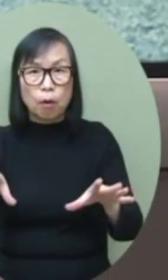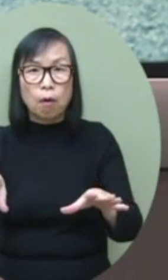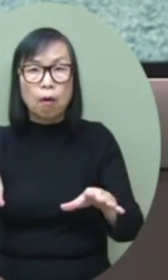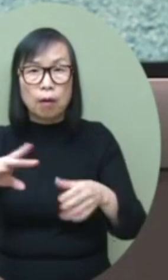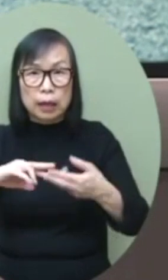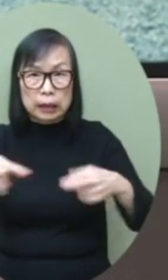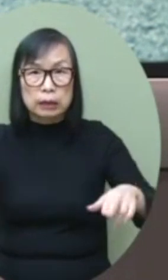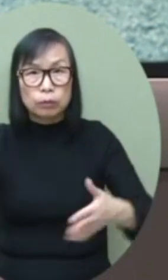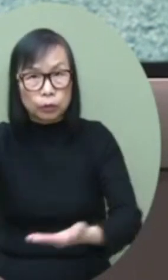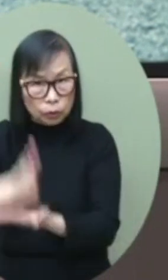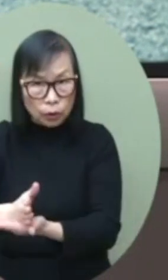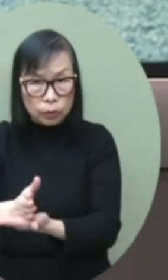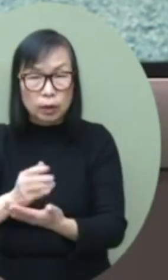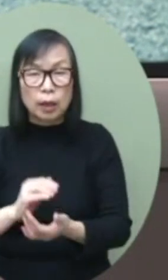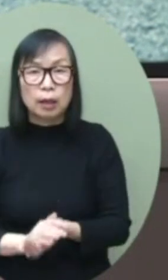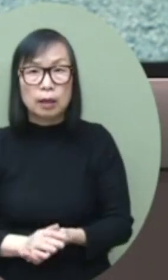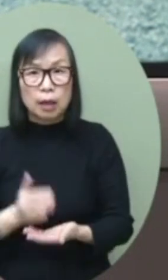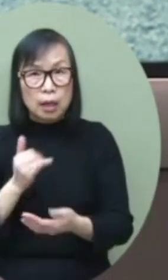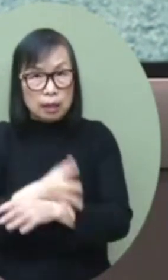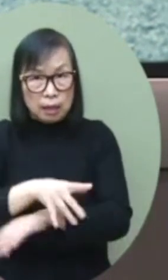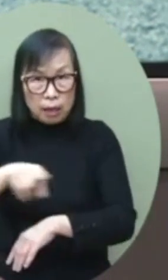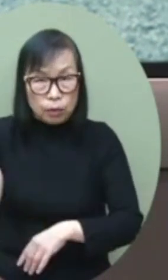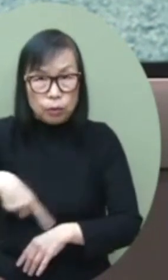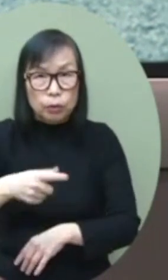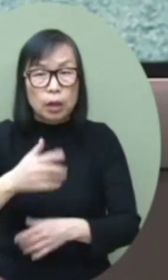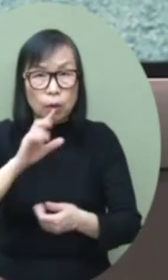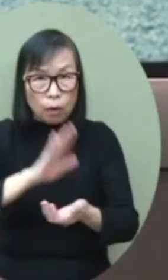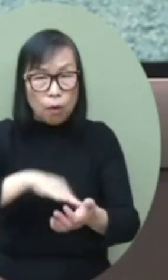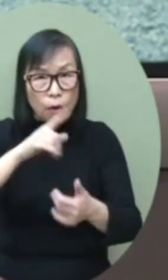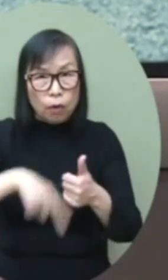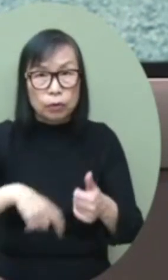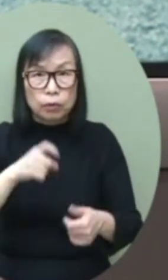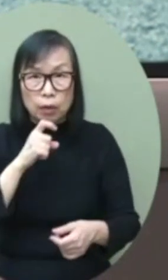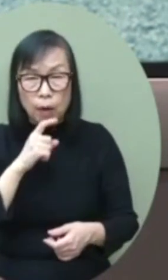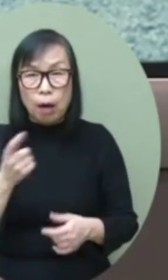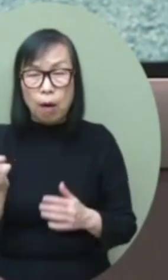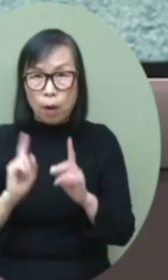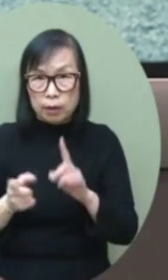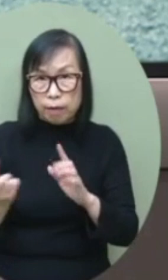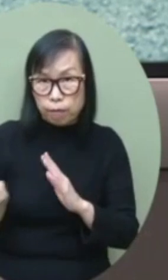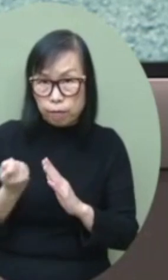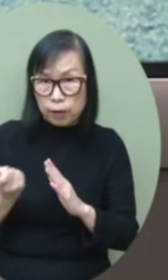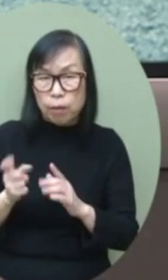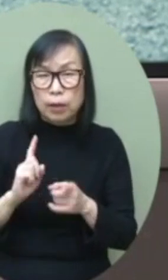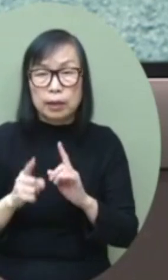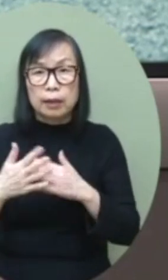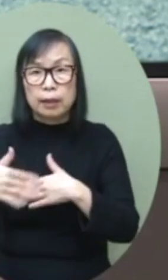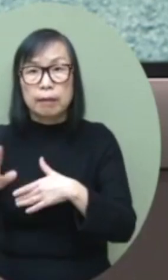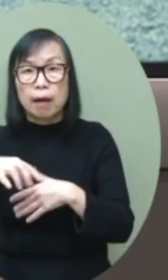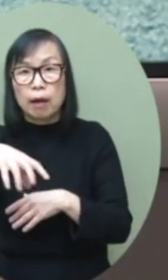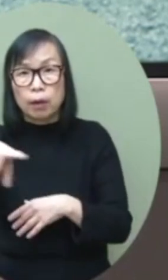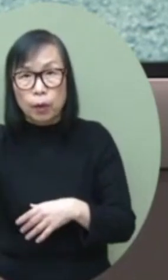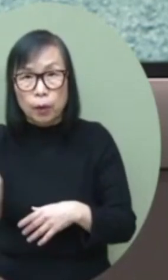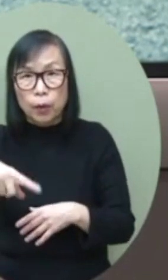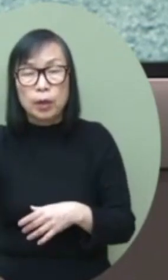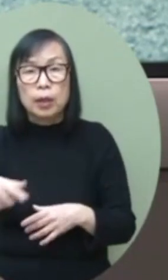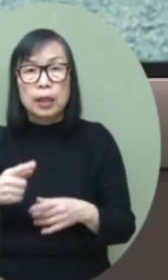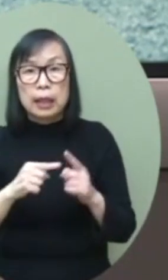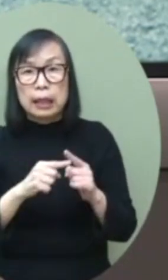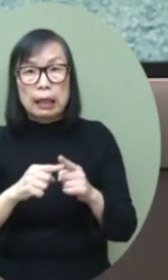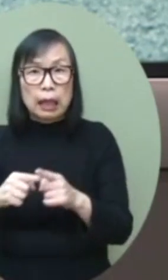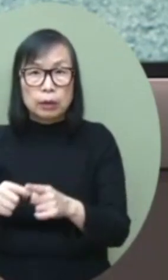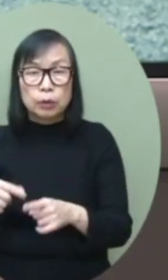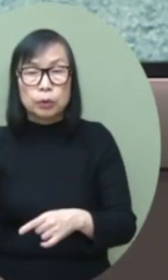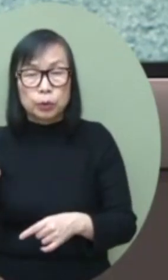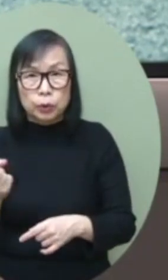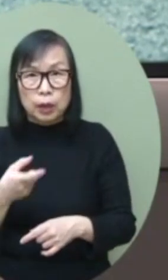除咗。咁當然啦，喺社區仲係有一啲個案嘅，就算喺附近啊或者其他區，咁居民當然都有機會